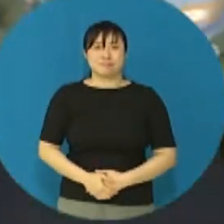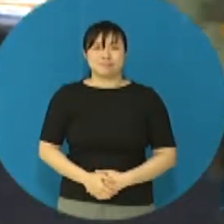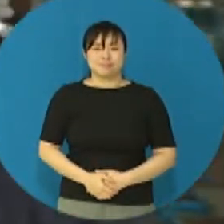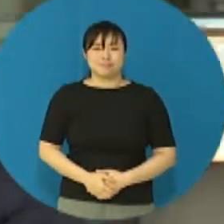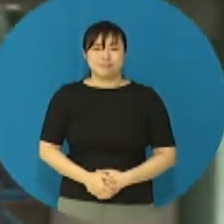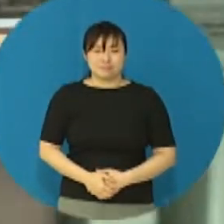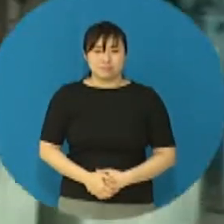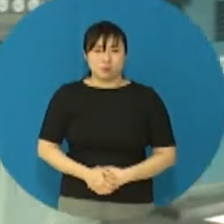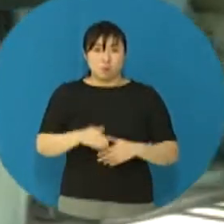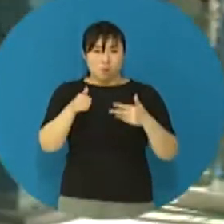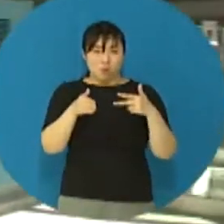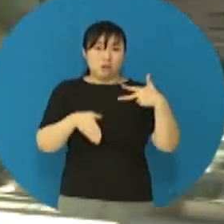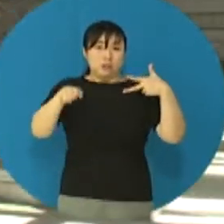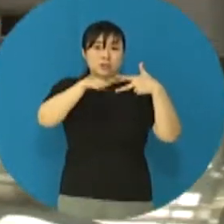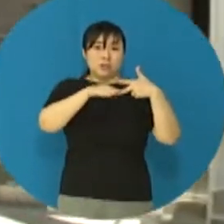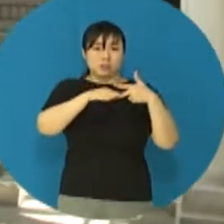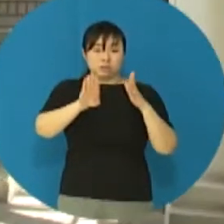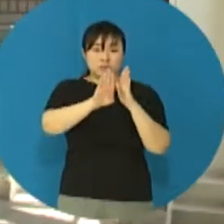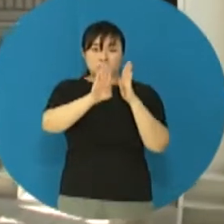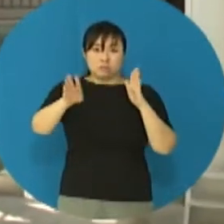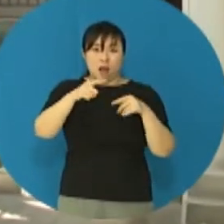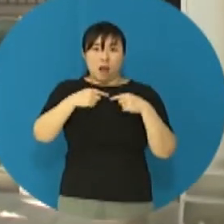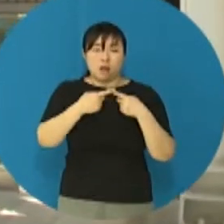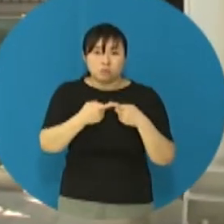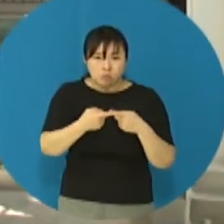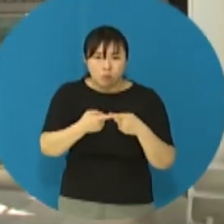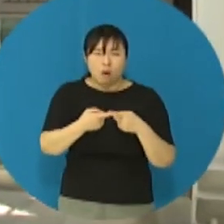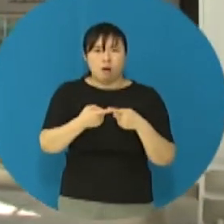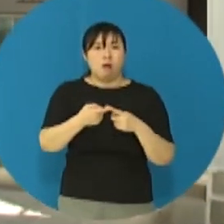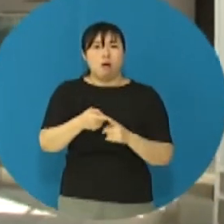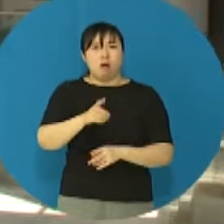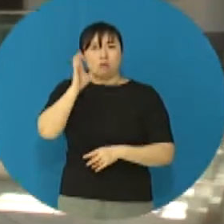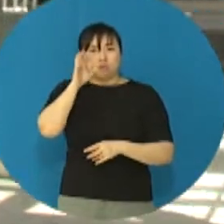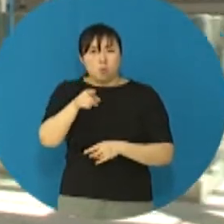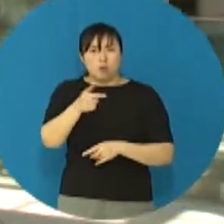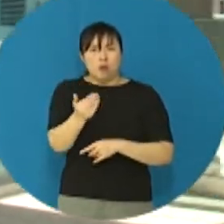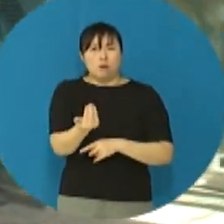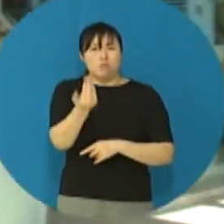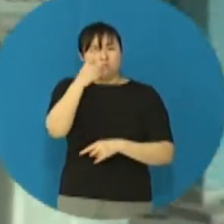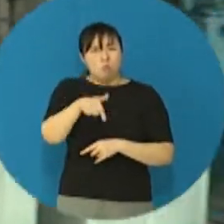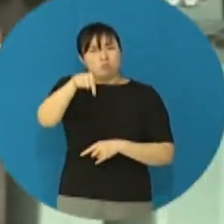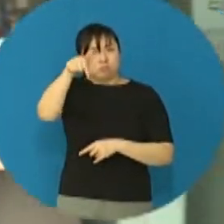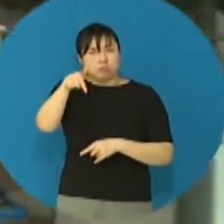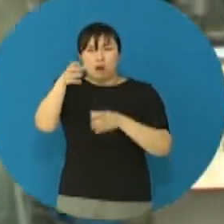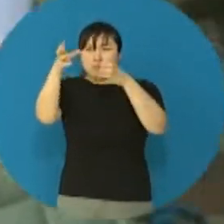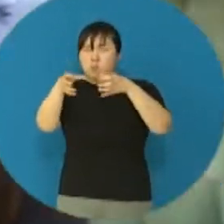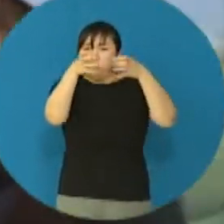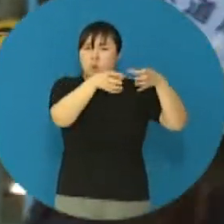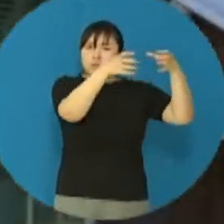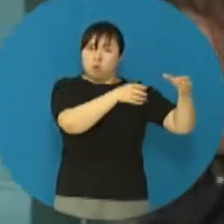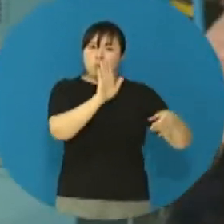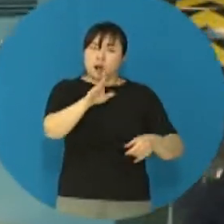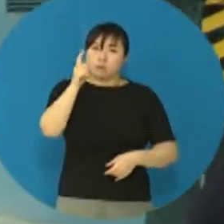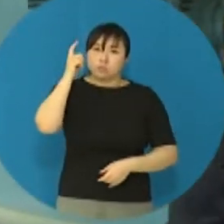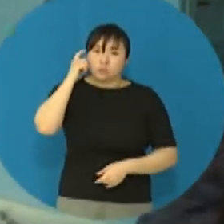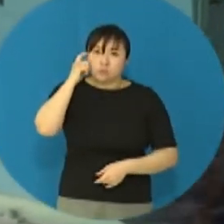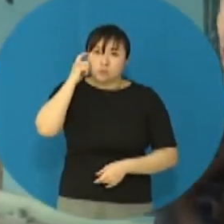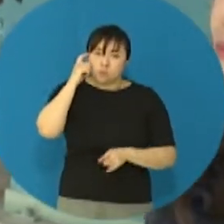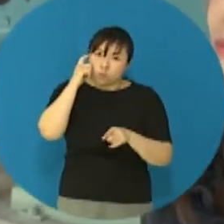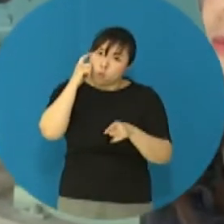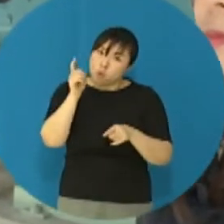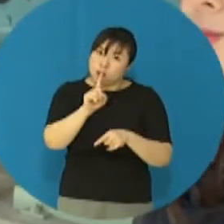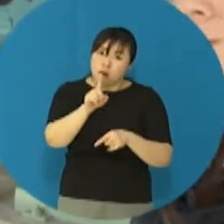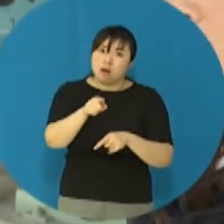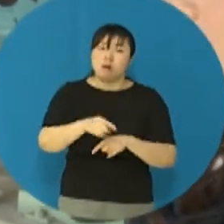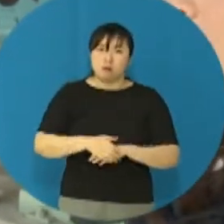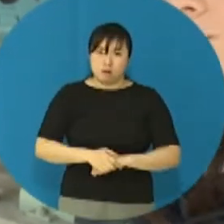に入ると大きなポンプでしょうか、 はい、 何台も並んでいるように見えますが、こちらは何ですか、はい、